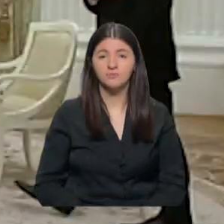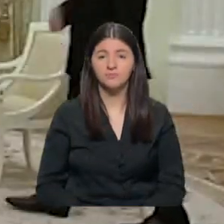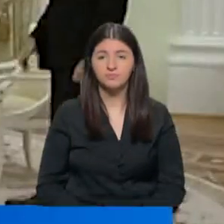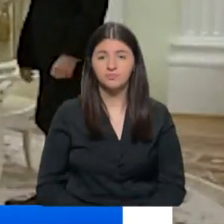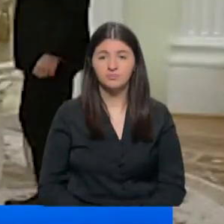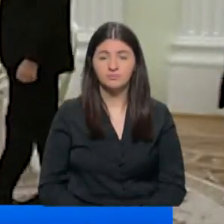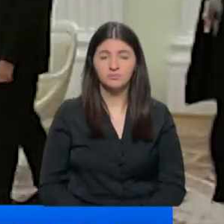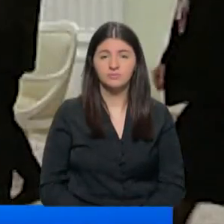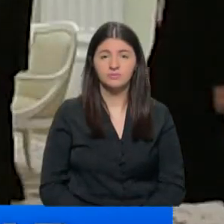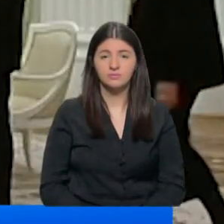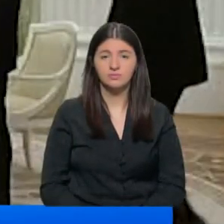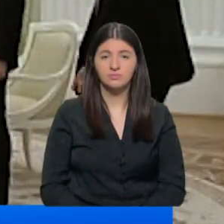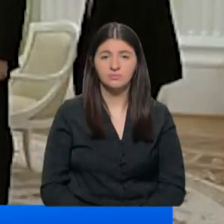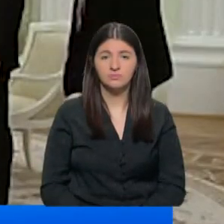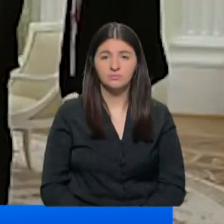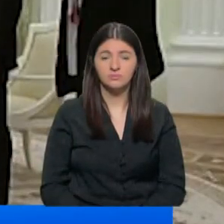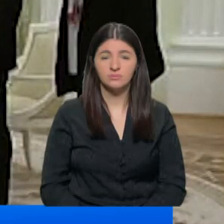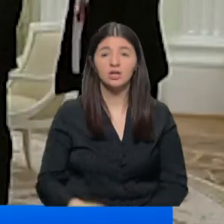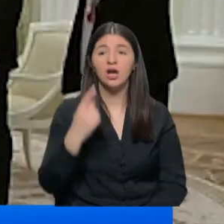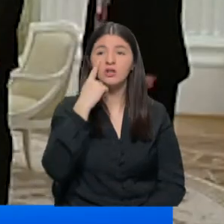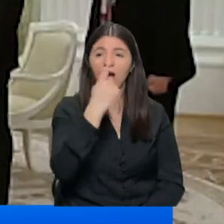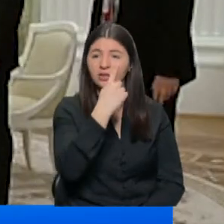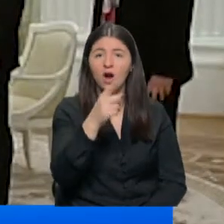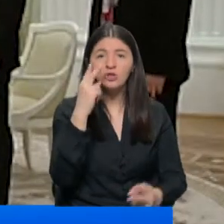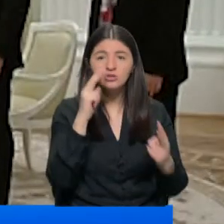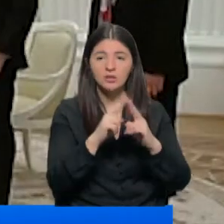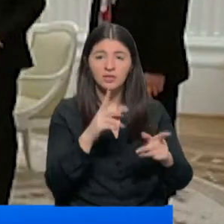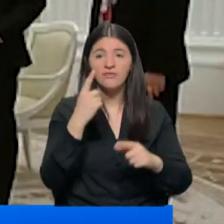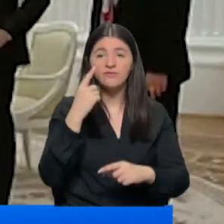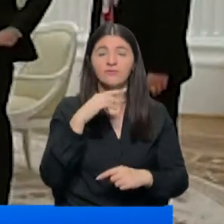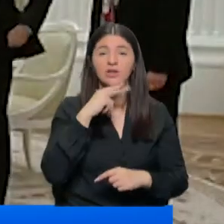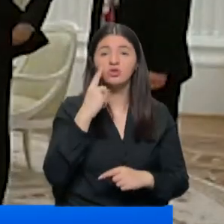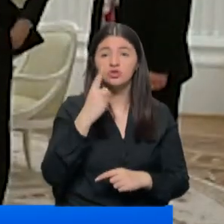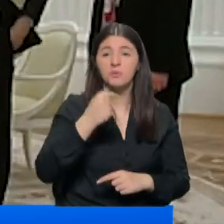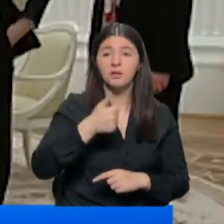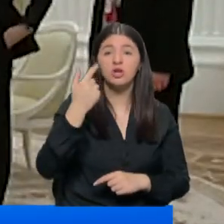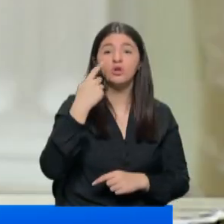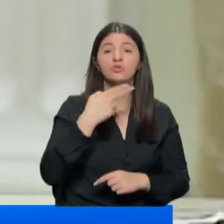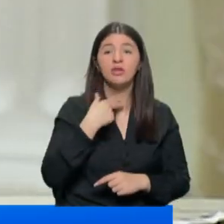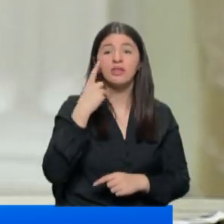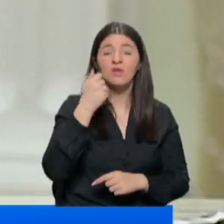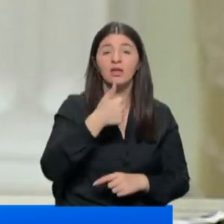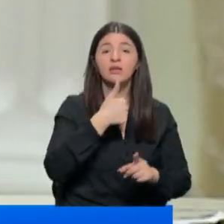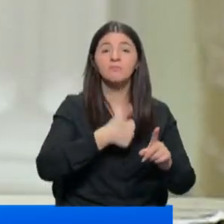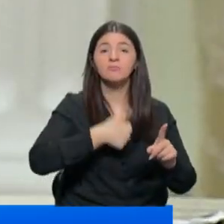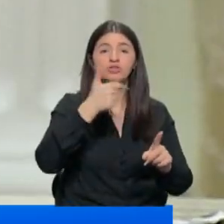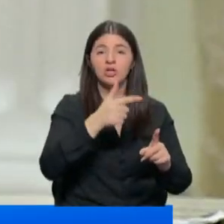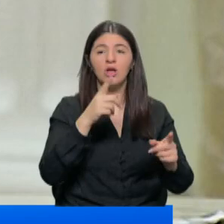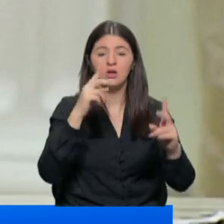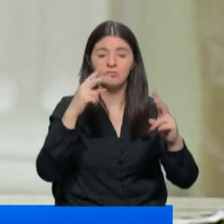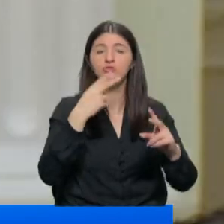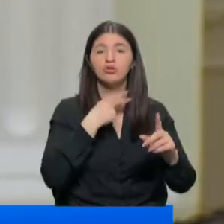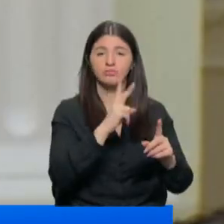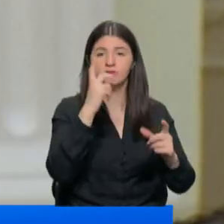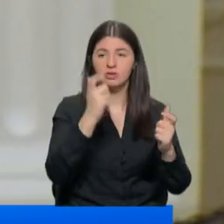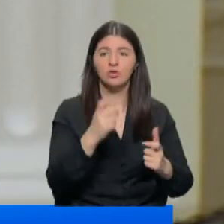gönüllülük ve gönüllü gözler o görüşmede Fransız Cumhurbaşkanı macron Rusya devlet başkanı Putin ile kreminde görüştü